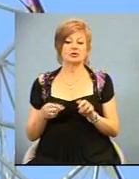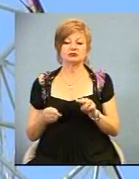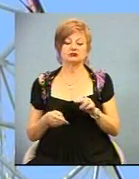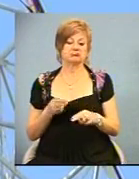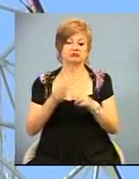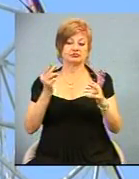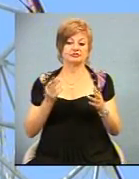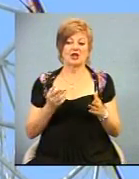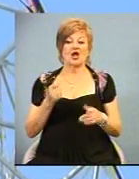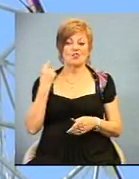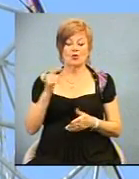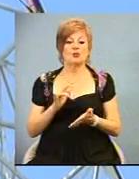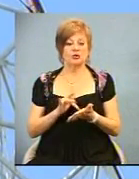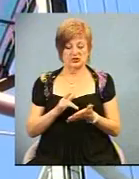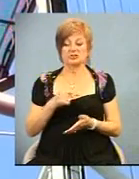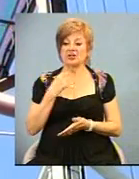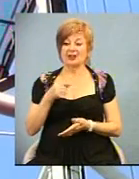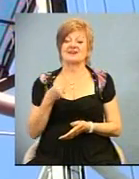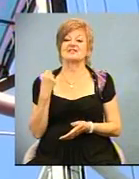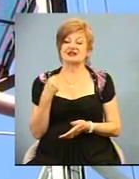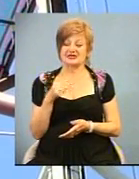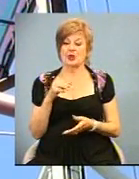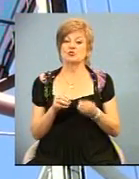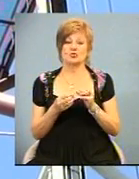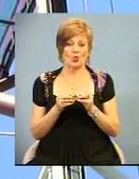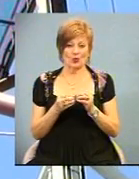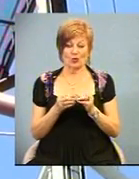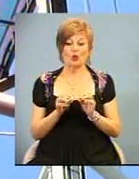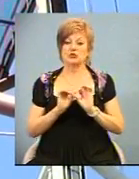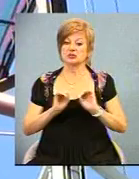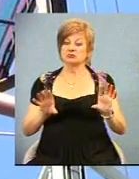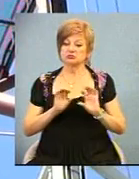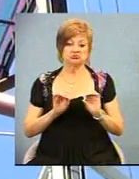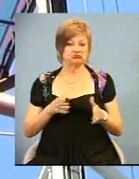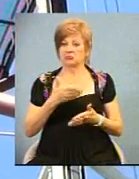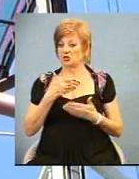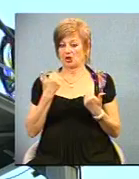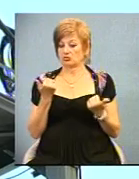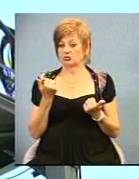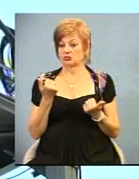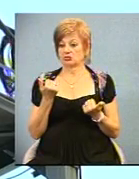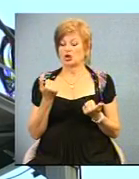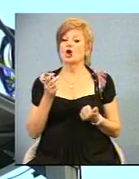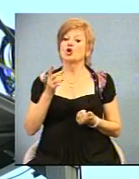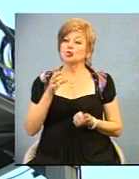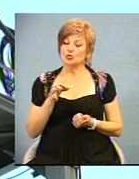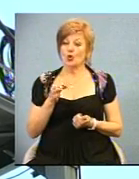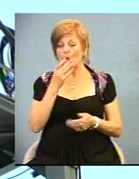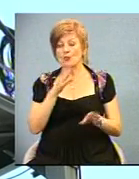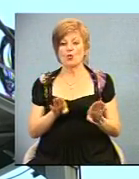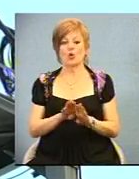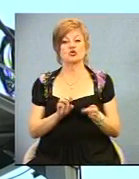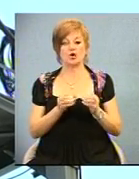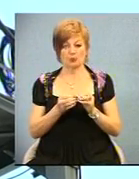обласному передавальному центрі запевняють, у Запоріжжі проблем із ретрансляцією цифрового сигналу немає. Втім, із подібними